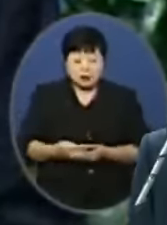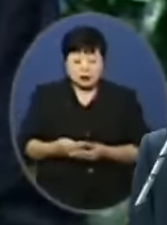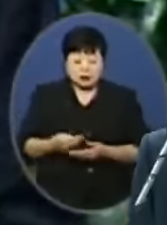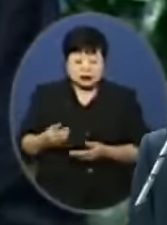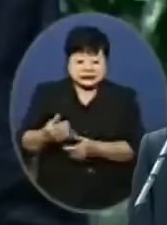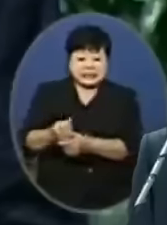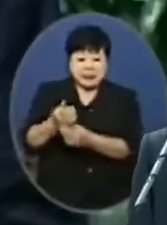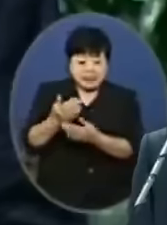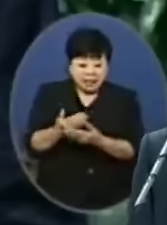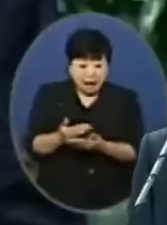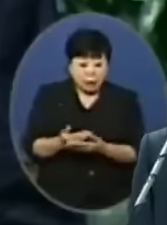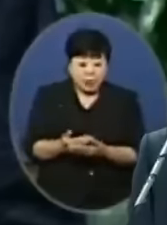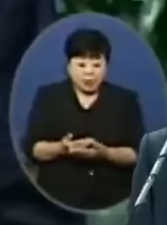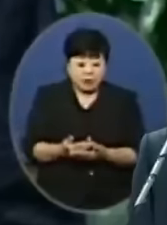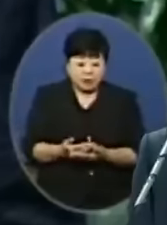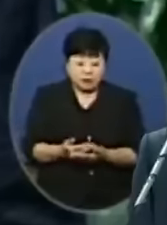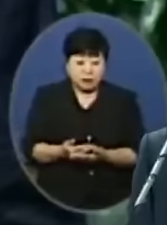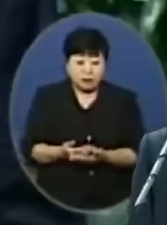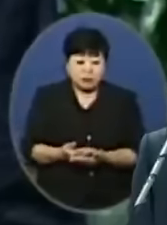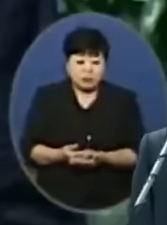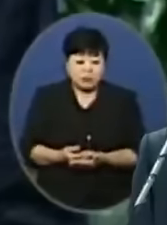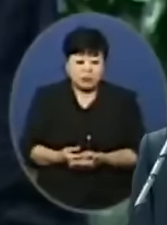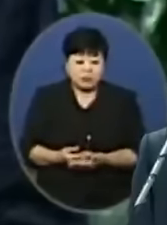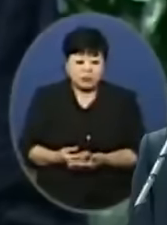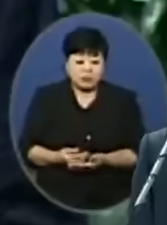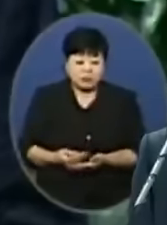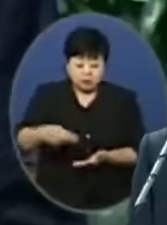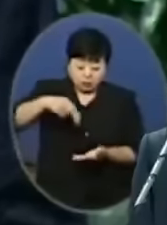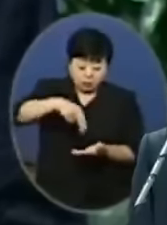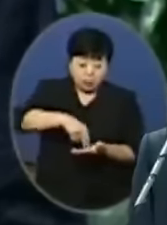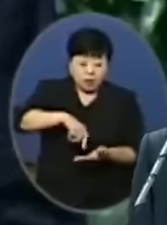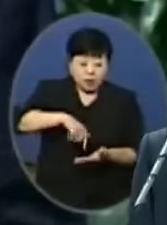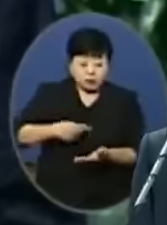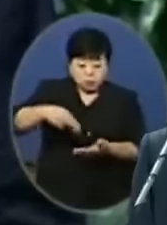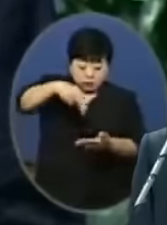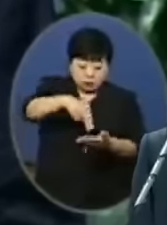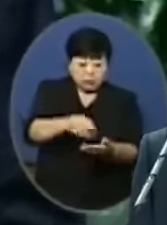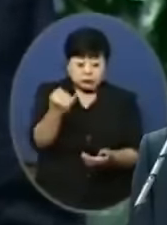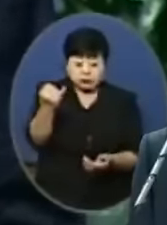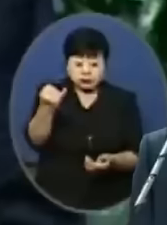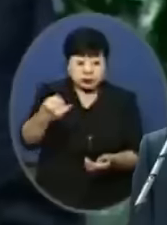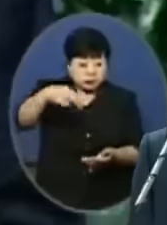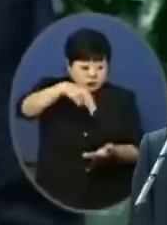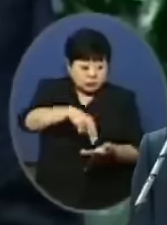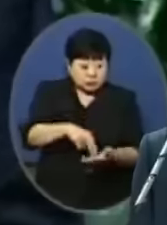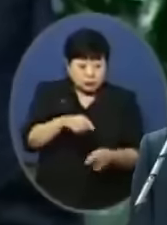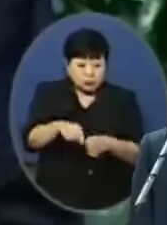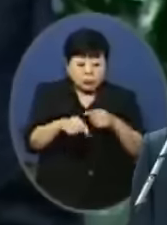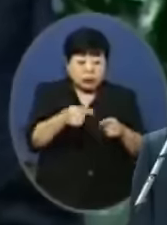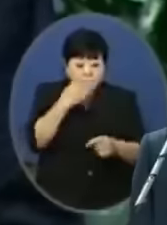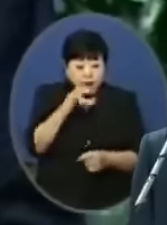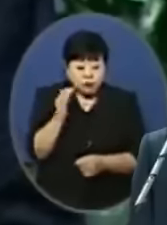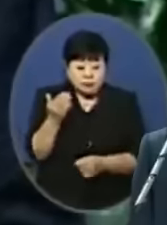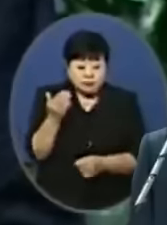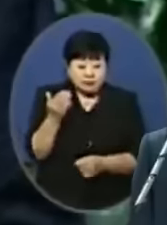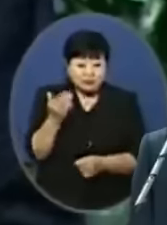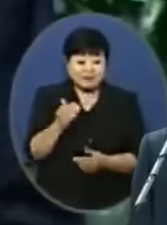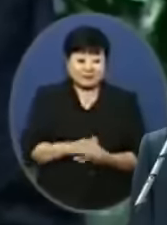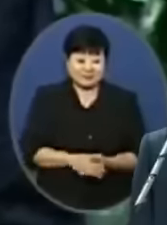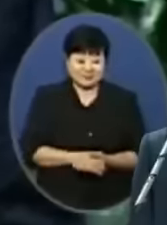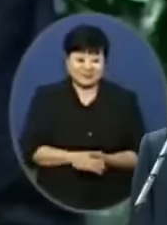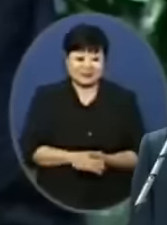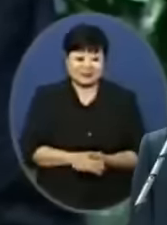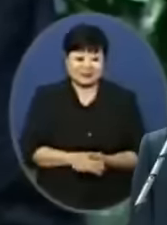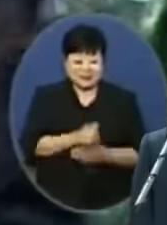받아라 그러면서 받으려고 오니까 뭐 호닥닥 일어나더니 뭐 건강해졌어요.